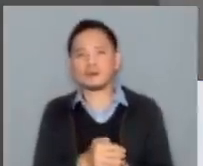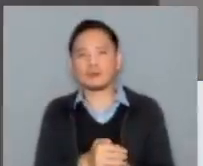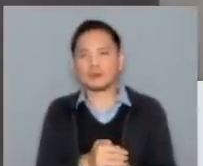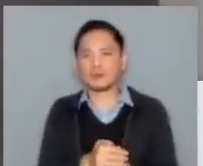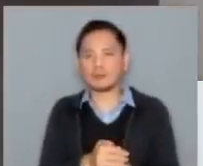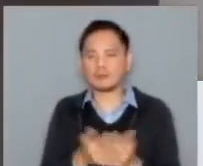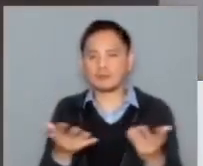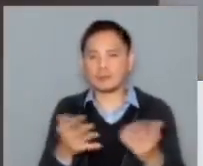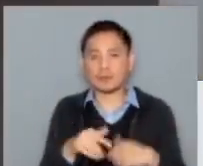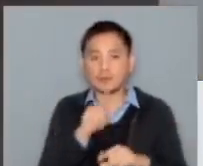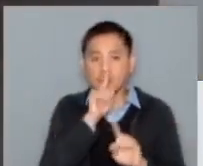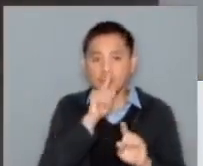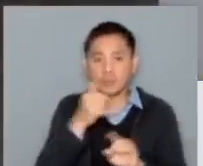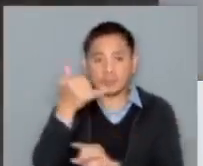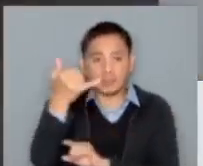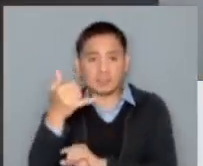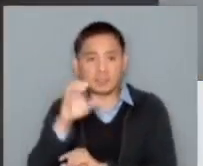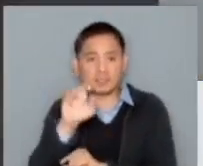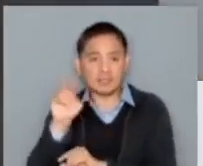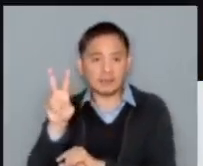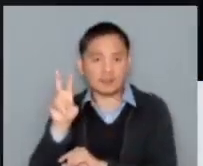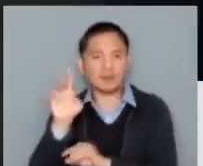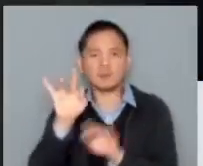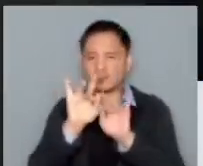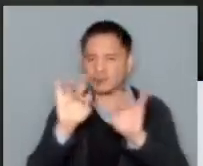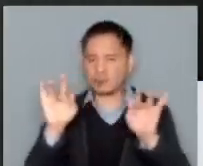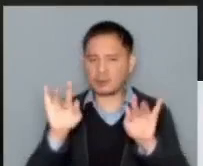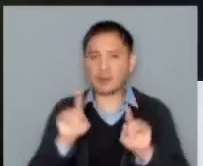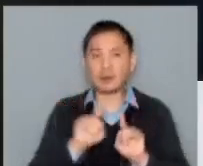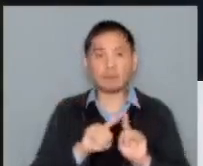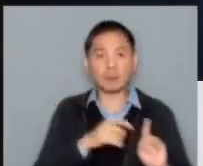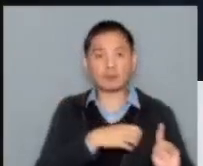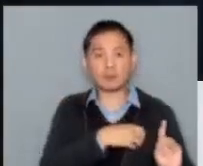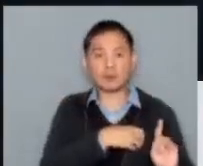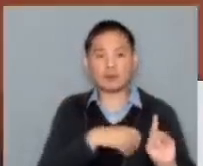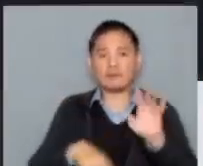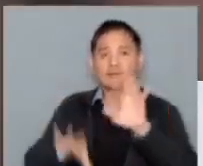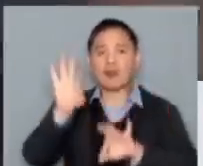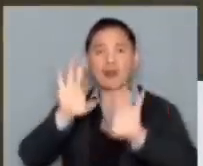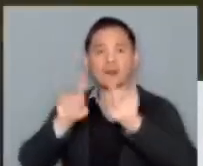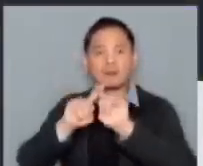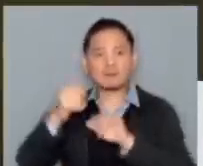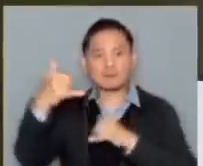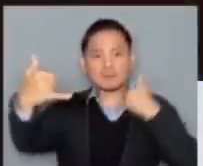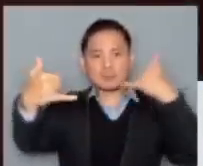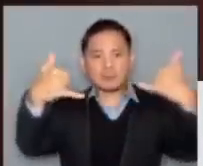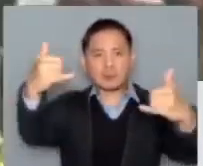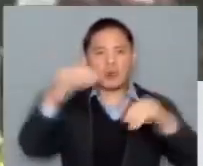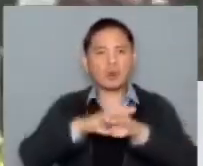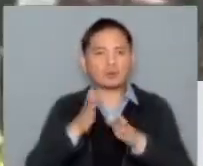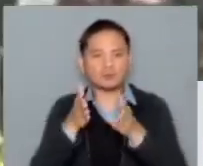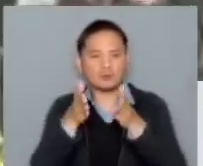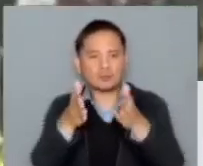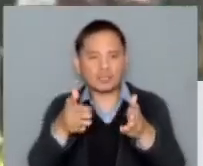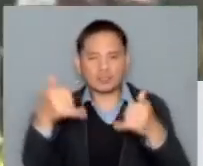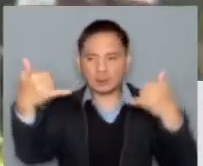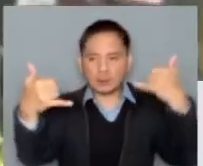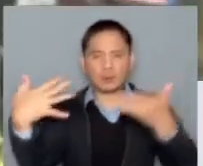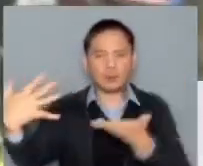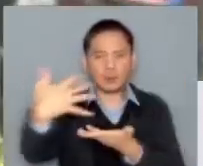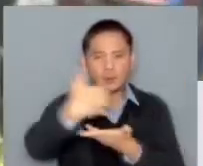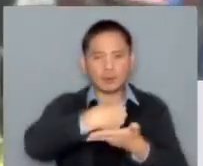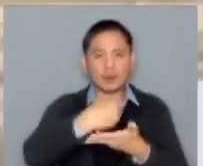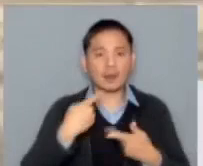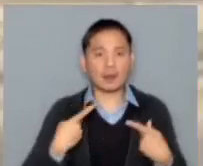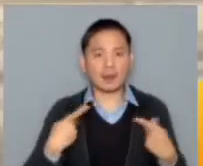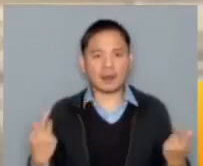pagsabog. Pero nakakuha na ang pulisya ng CCTV mula sa kalsada. May mga nakausap na rin daw na testigo ang pulisya.